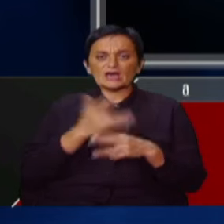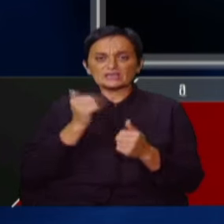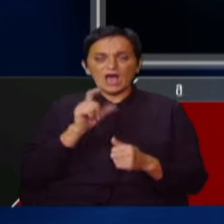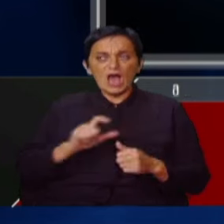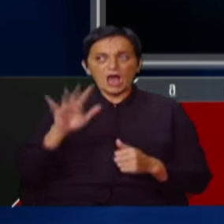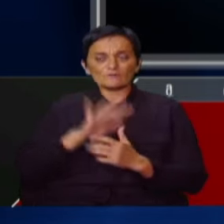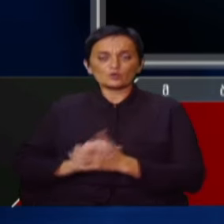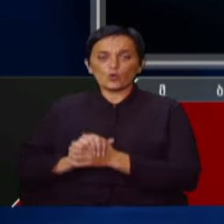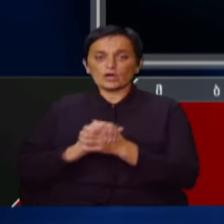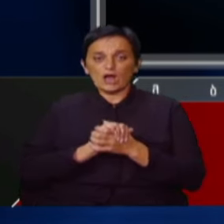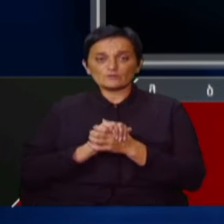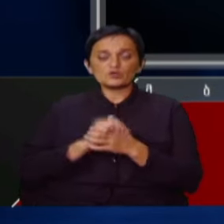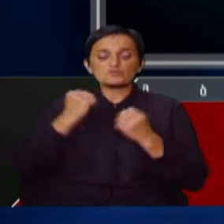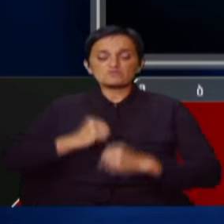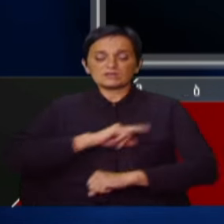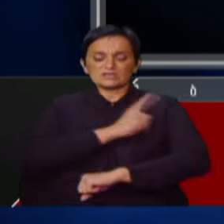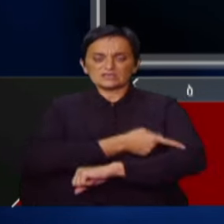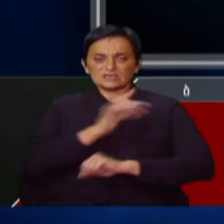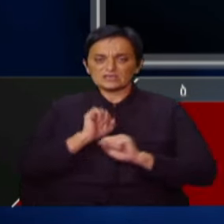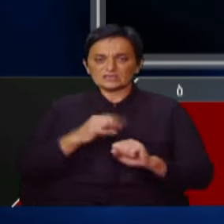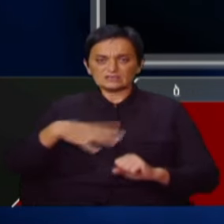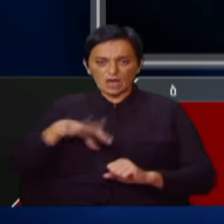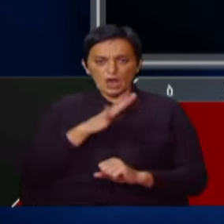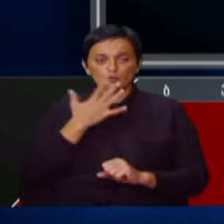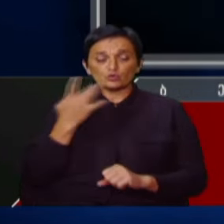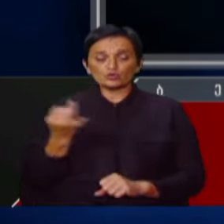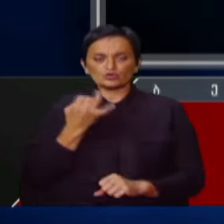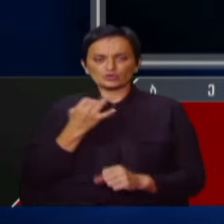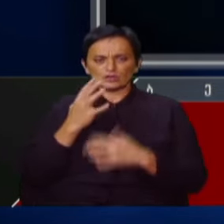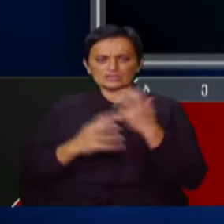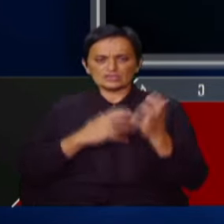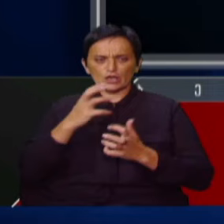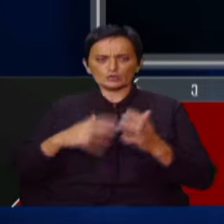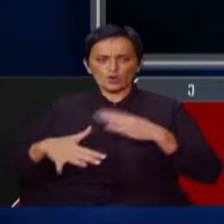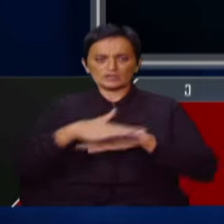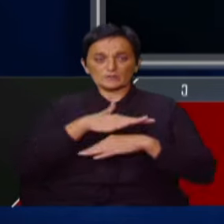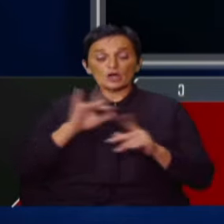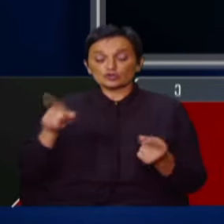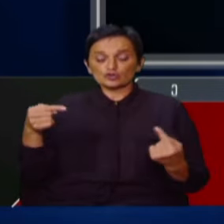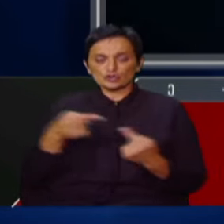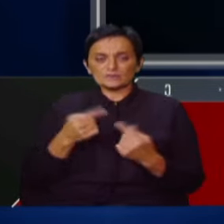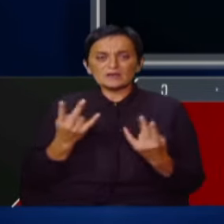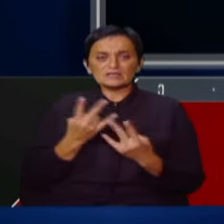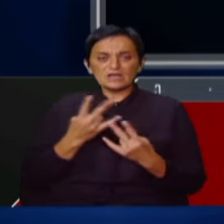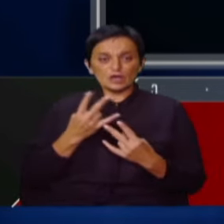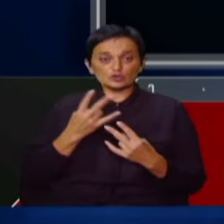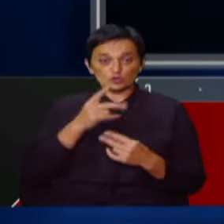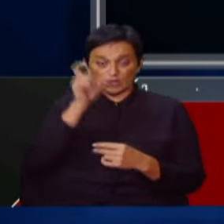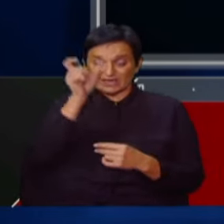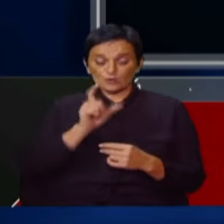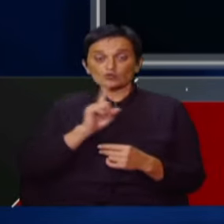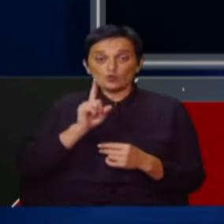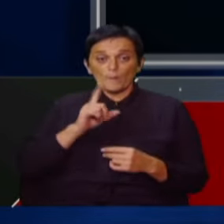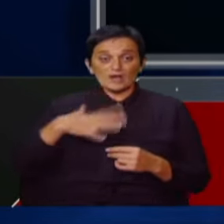შტატებთან და ევროკავშირთან და მით უფრო მტკიცედ იქნება დაცული საქართველოს ეროვნული ინტერესები საერთაშორისო ასპარესზე. შესაბამისად, საჭიროა ქუძე კაცი იმისთვის,